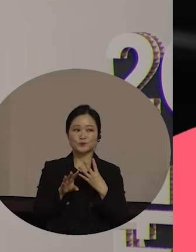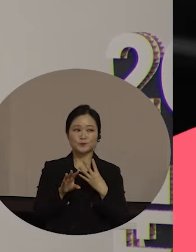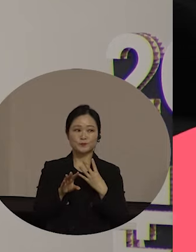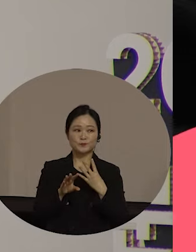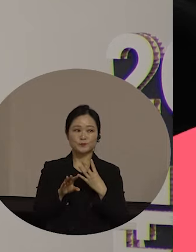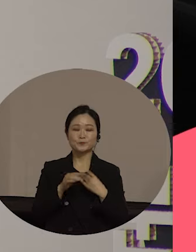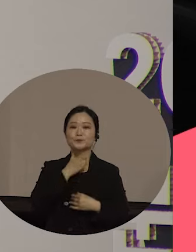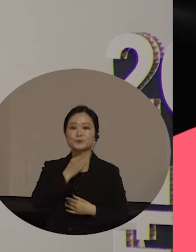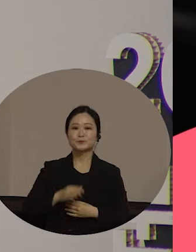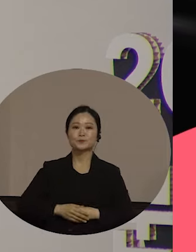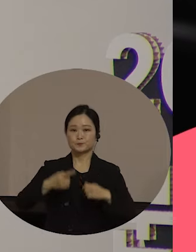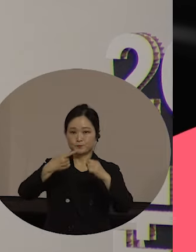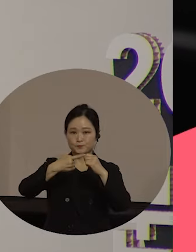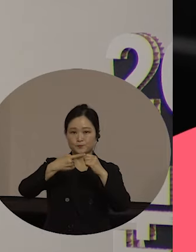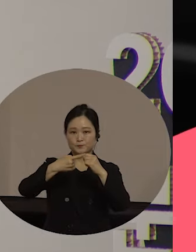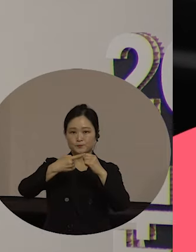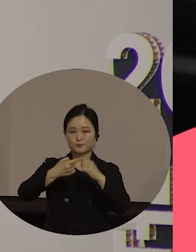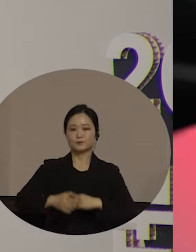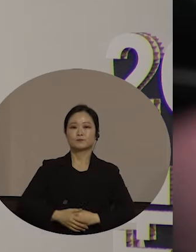하는데 뭐냐면 첫 번째가